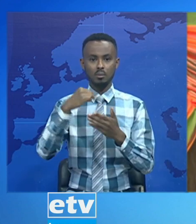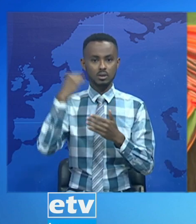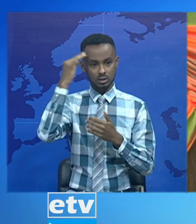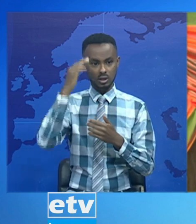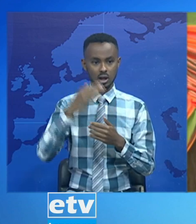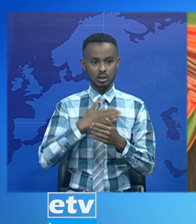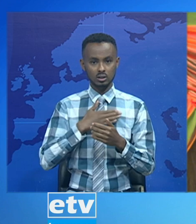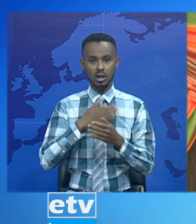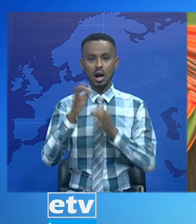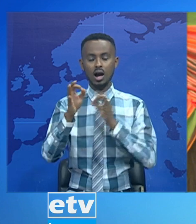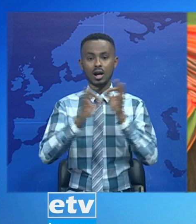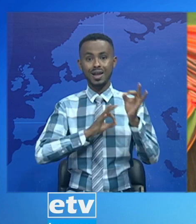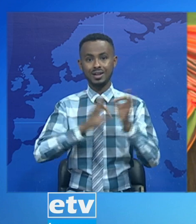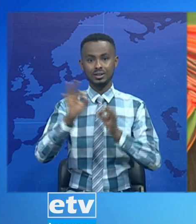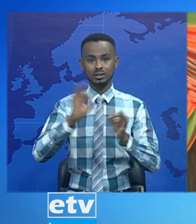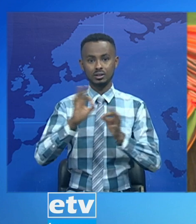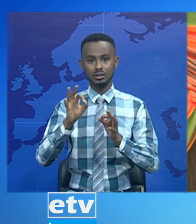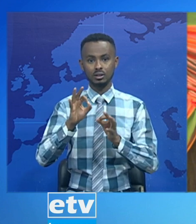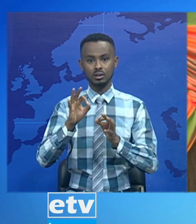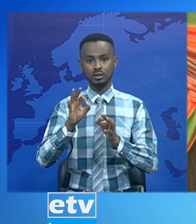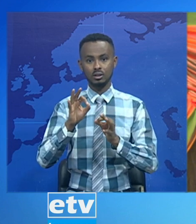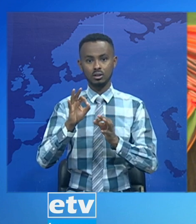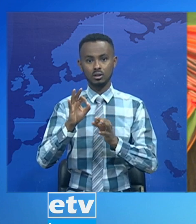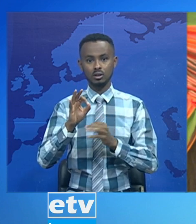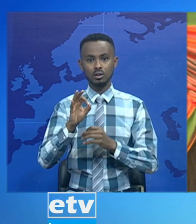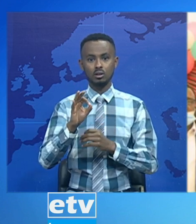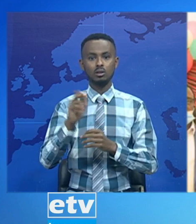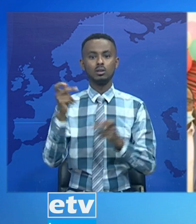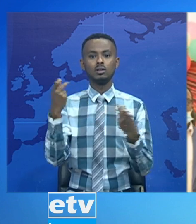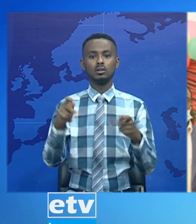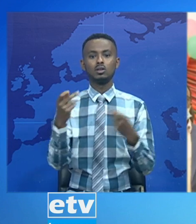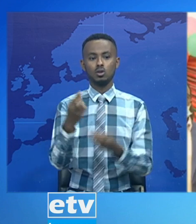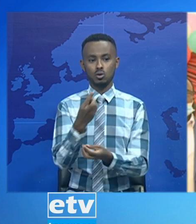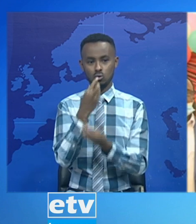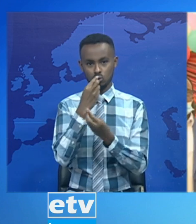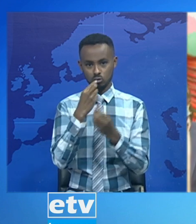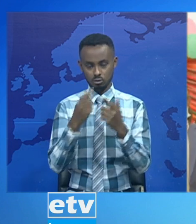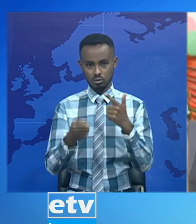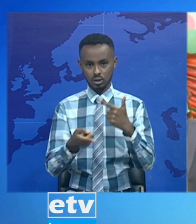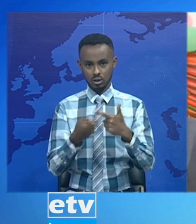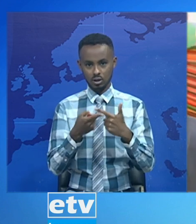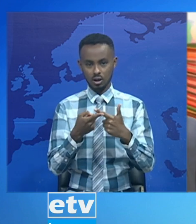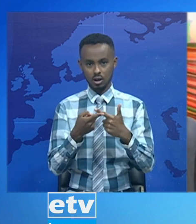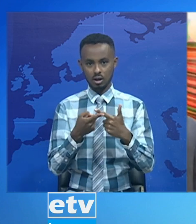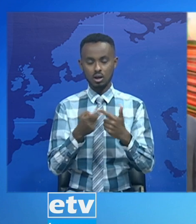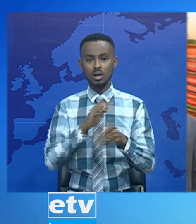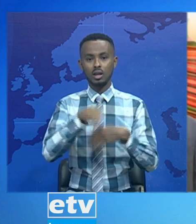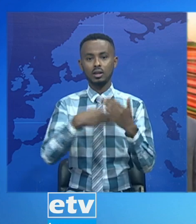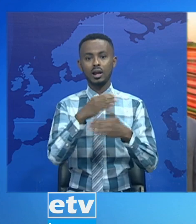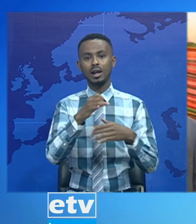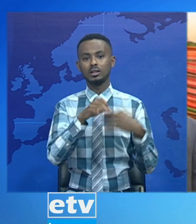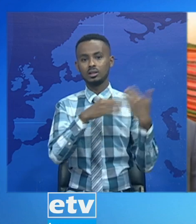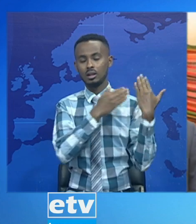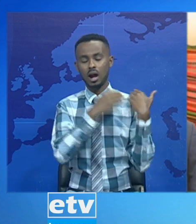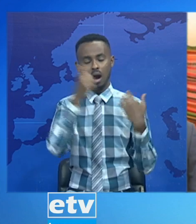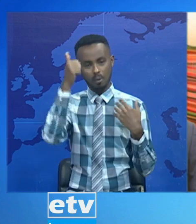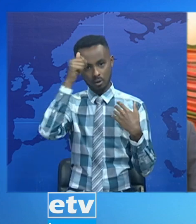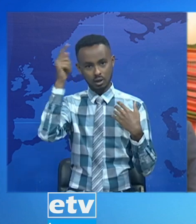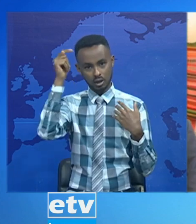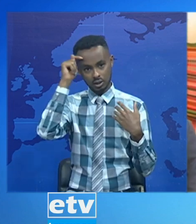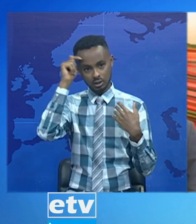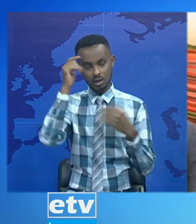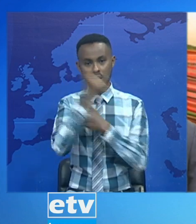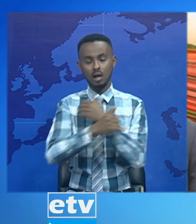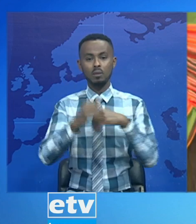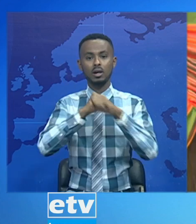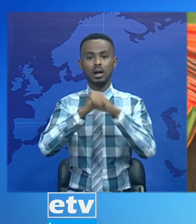ሚኒስትራችን አገላለጽ ድል ቁርሱ ለተኛ ሌተናል ጀነራል አባታደሰ የፌዴራል ሀገር